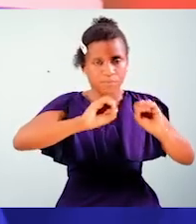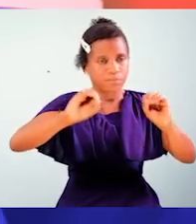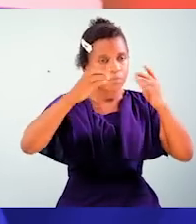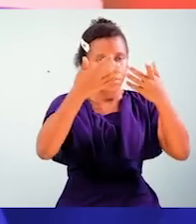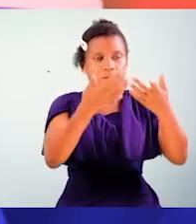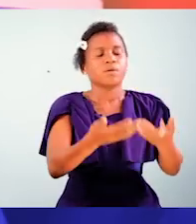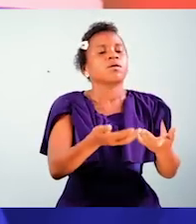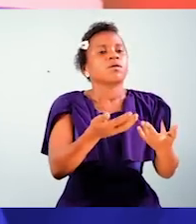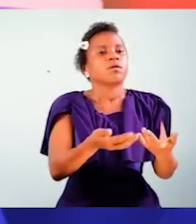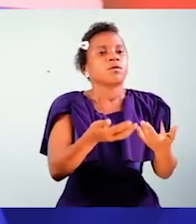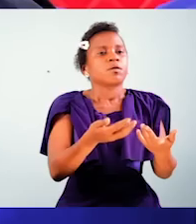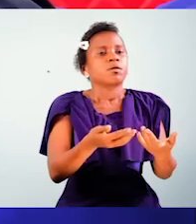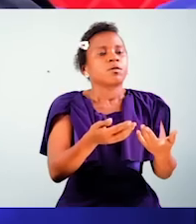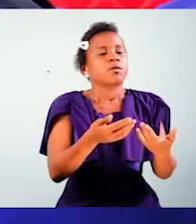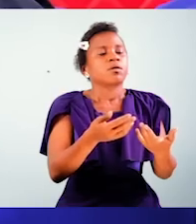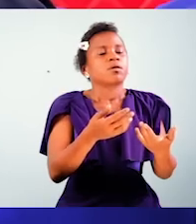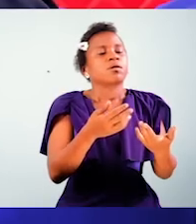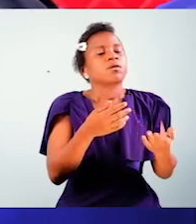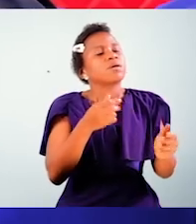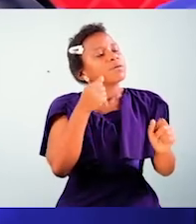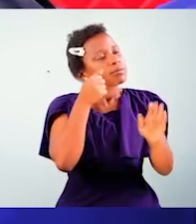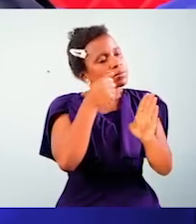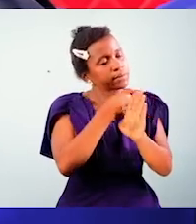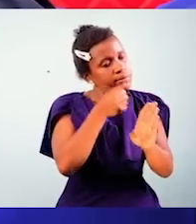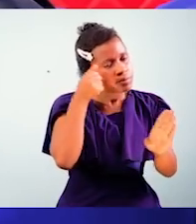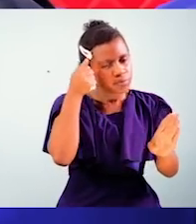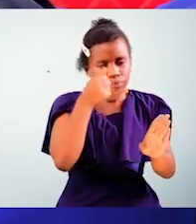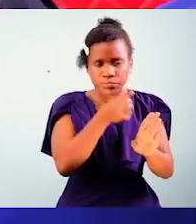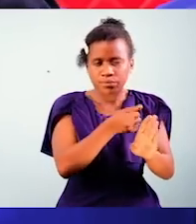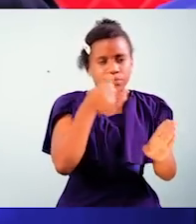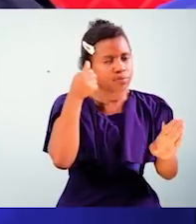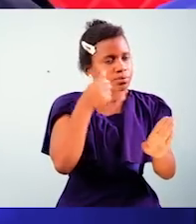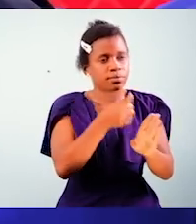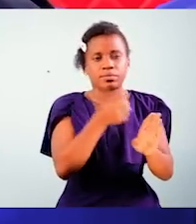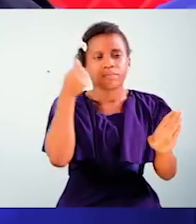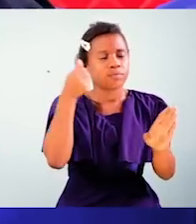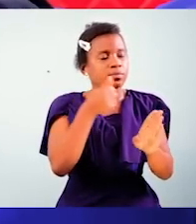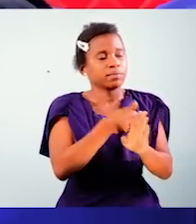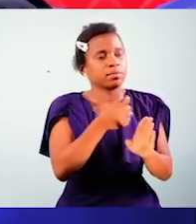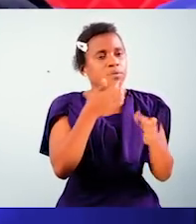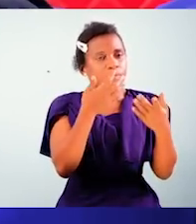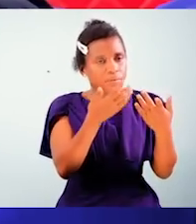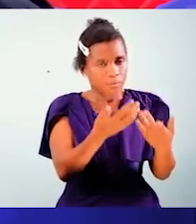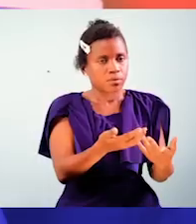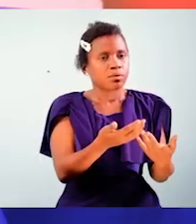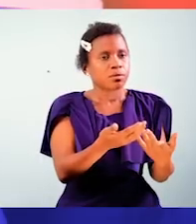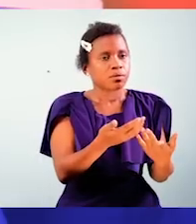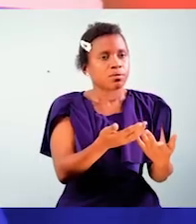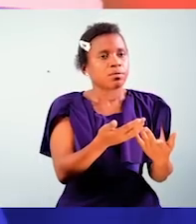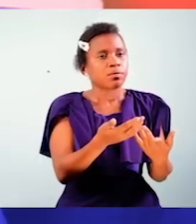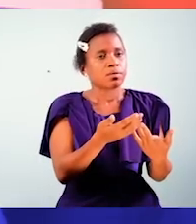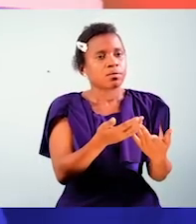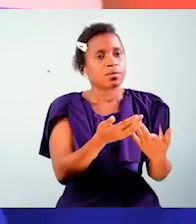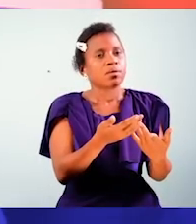kwa maana ya ashinikize. Ashinikize, yani ile insistment itokee. Au is insistable au